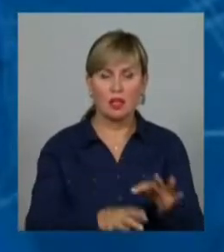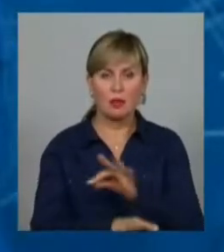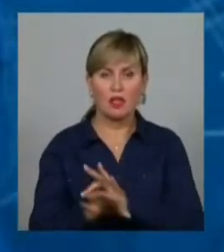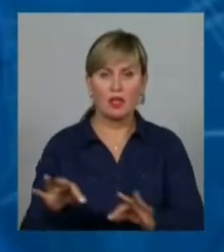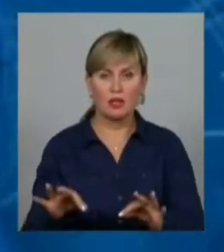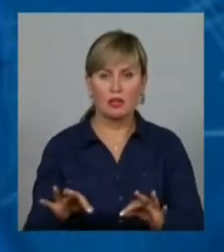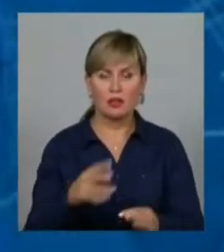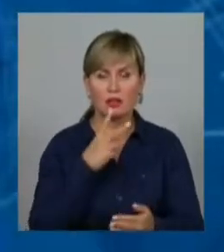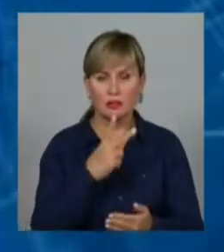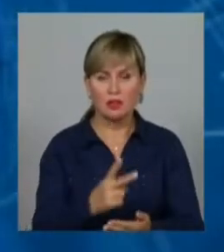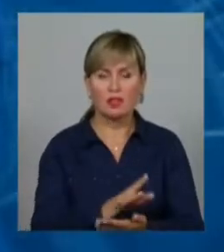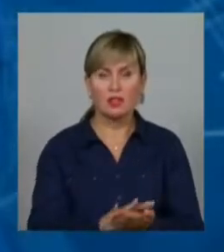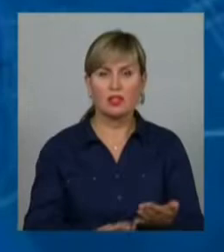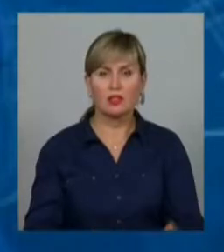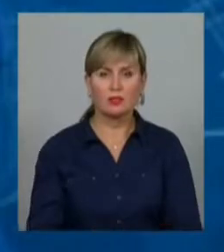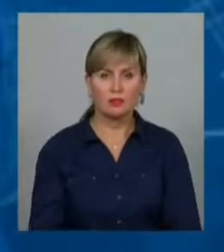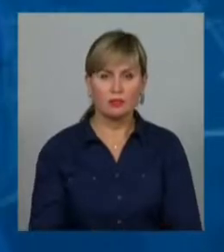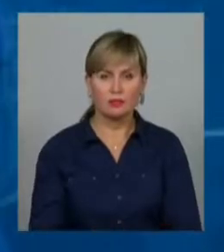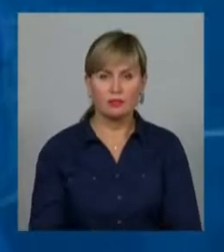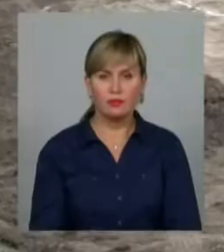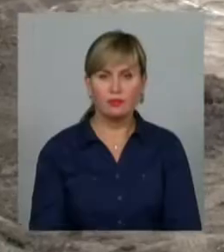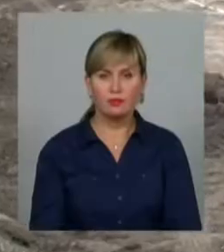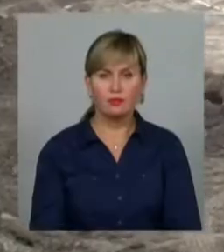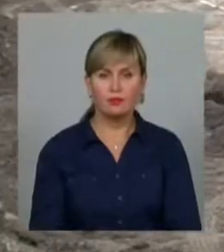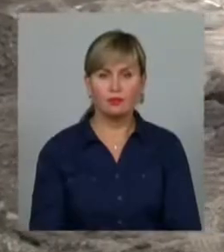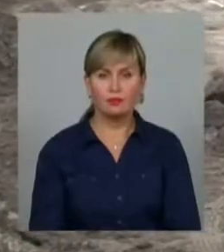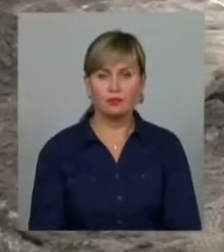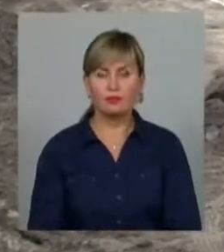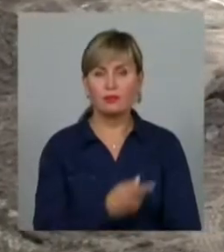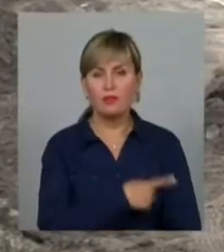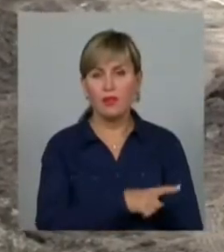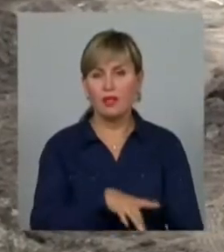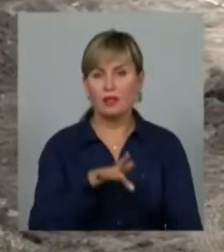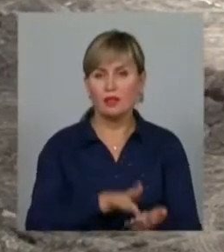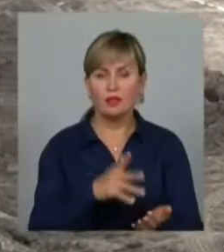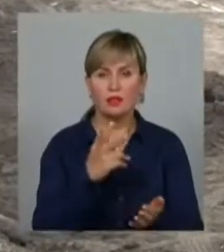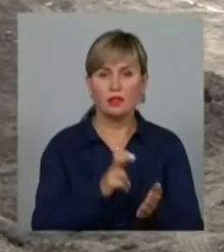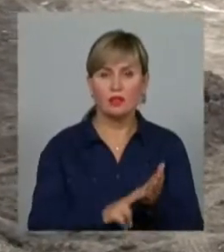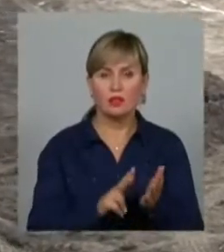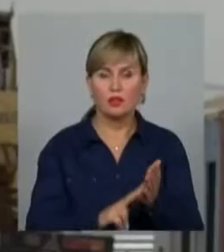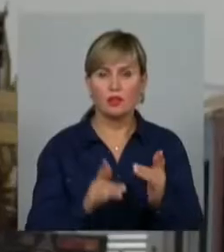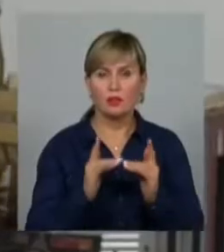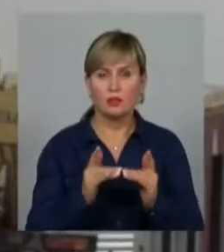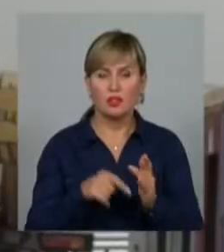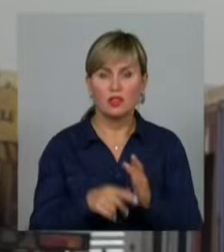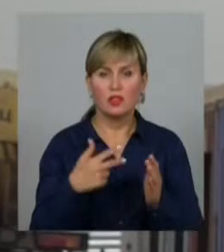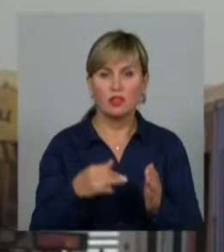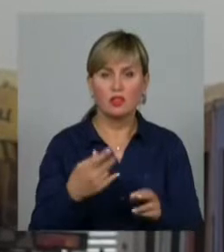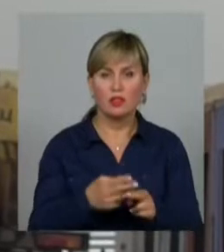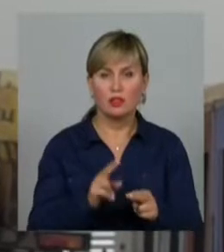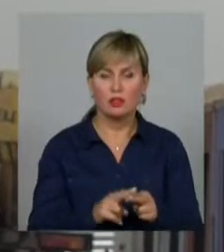подробнее обо всем в материале и данный ну rush медицинский центр на 380 койко-мест 30 из которых